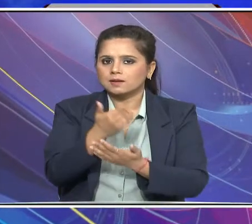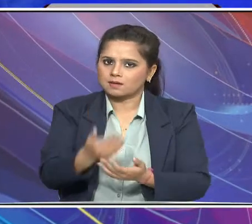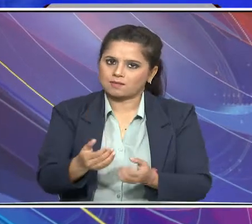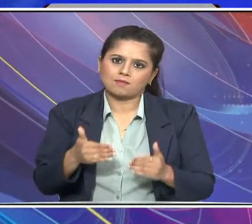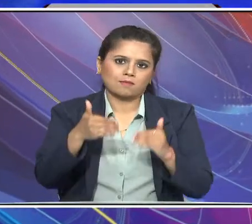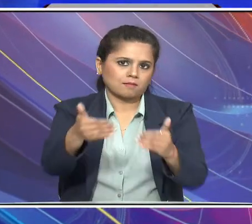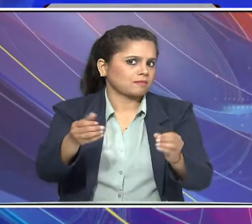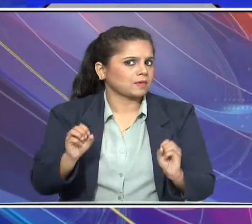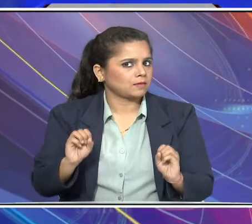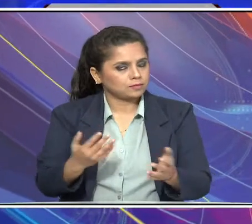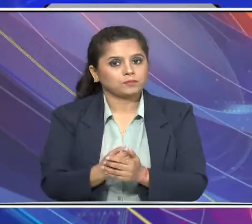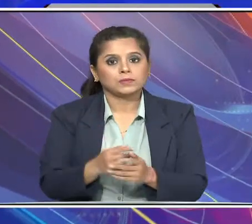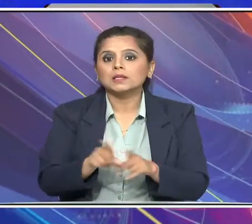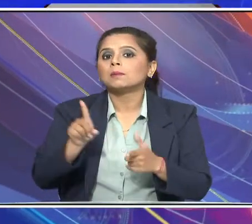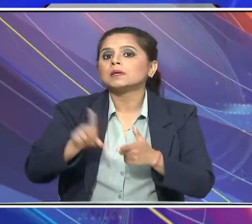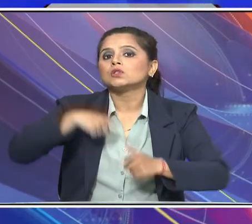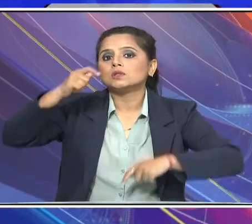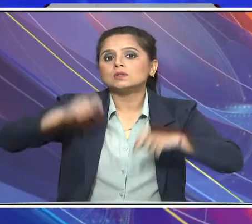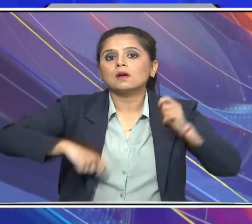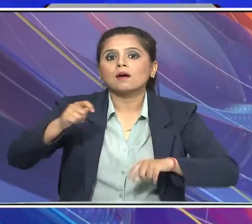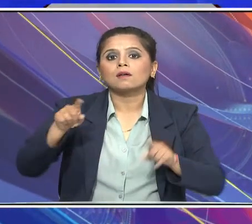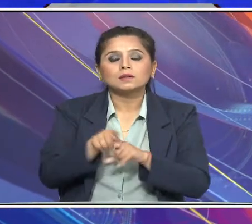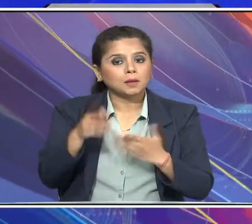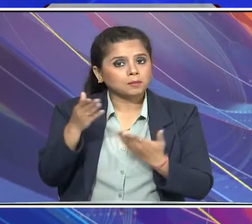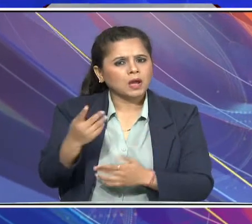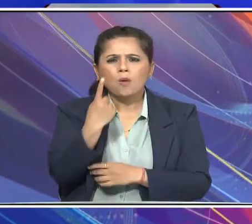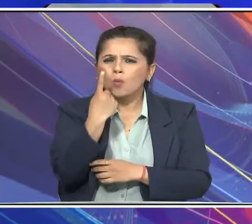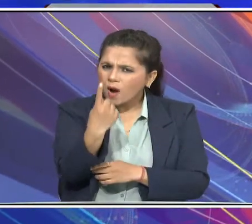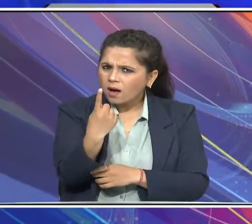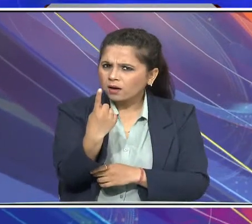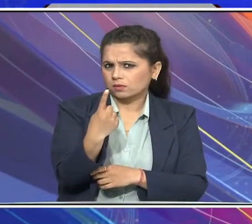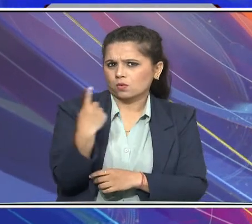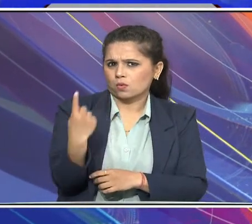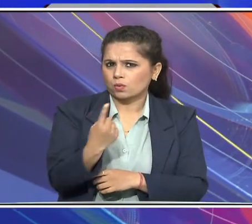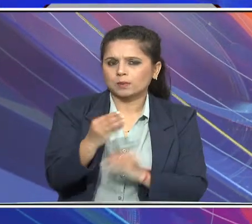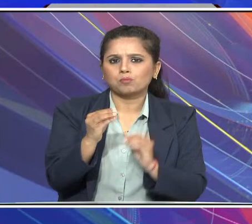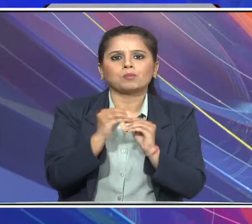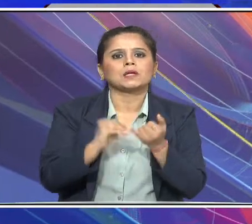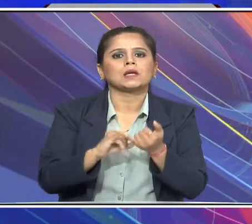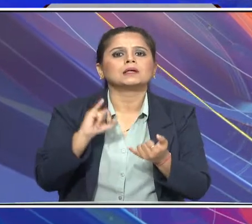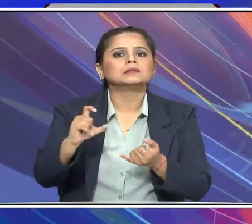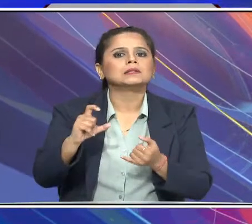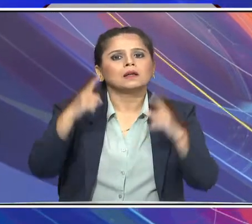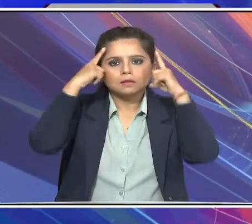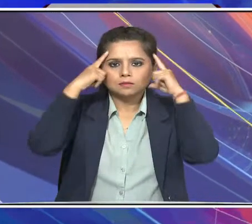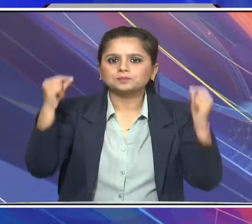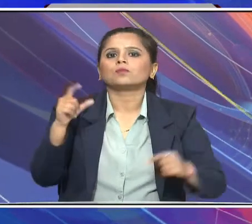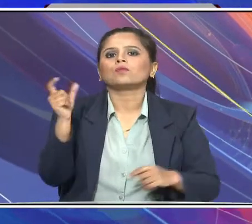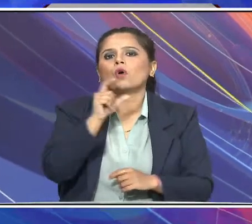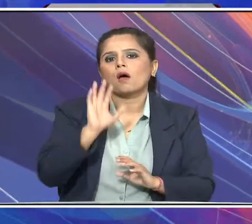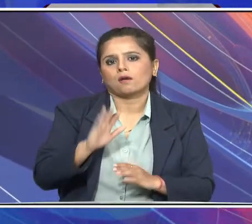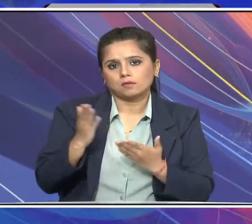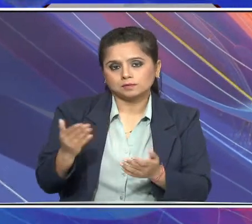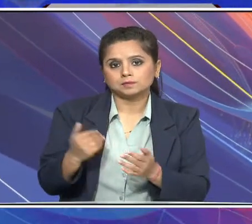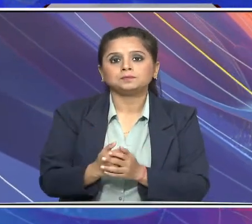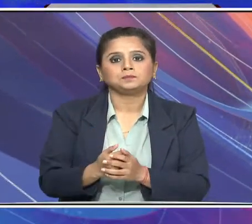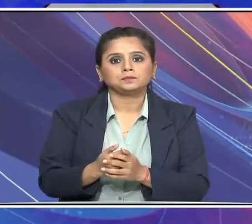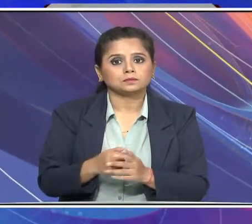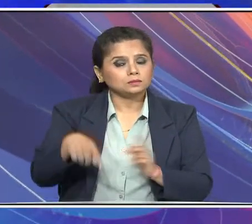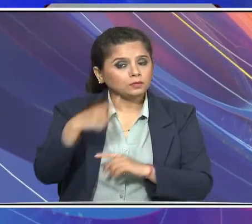वैसे ही झारखंड में केवल एक बीएससी नर्सिंग की कॉलेज थी और 20